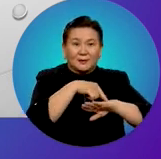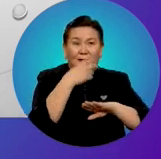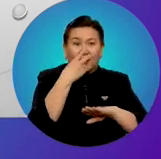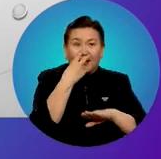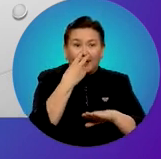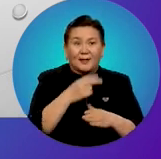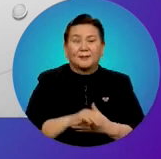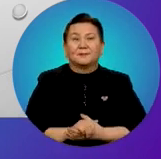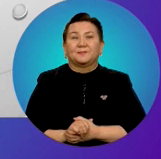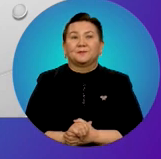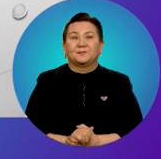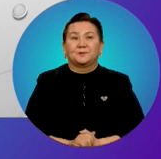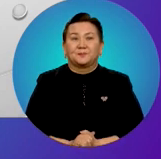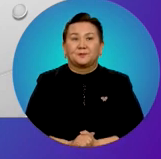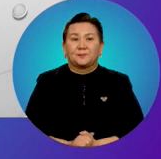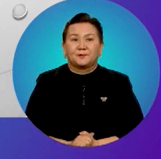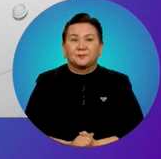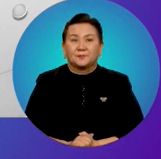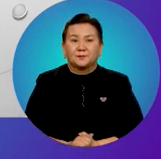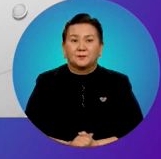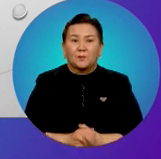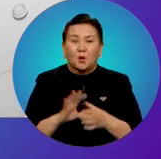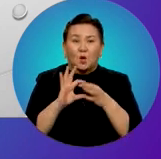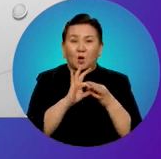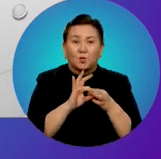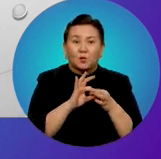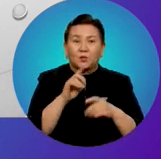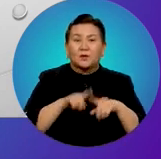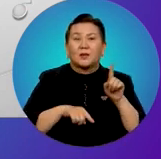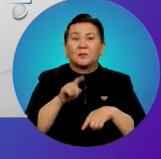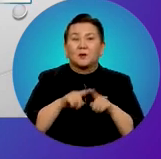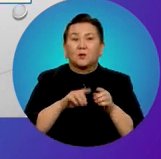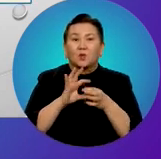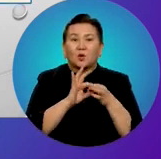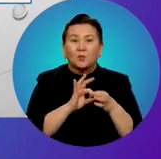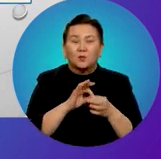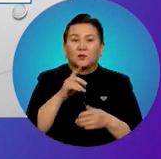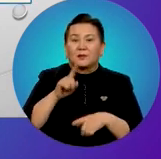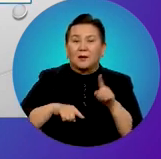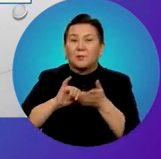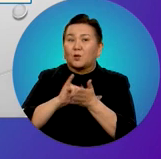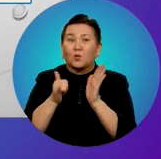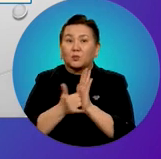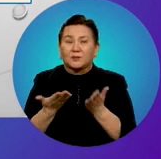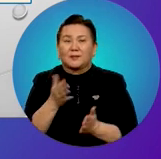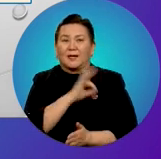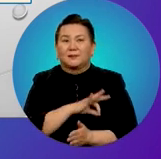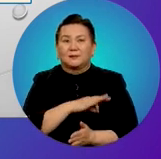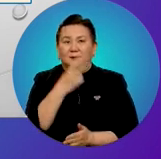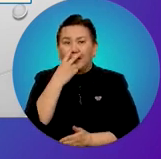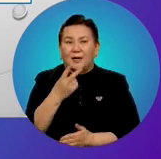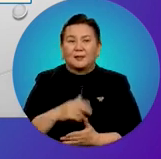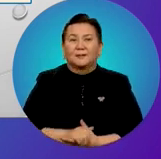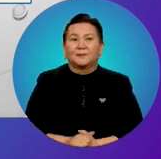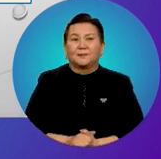тараарай хүүхдүүдээ. За тэгэхээр энэ холбох үгнүүд маань ямар холбох үг вэ? Энэ холбох үгээр яг ямар утгыг илэрхийлсэн бэ?